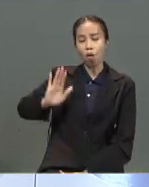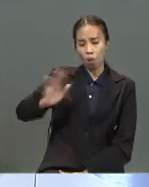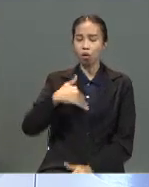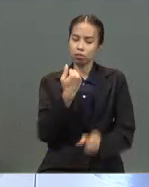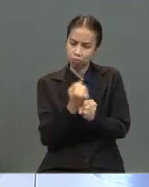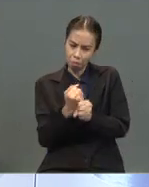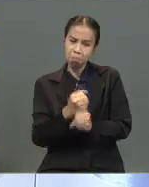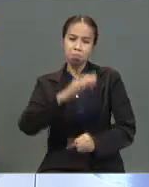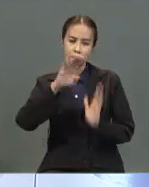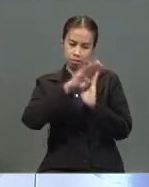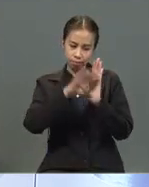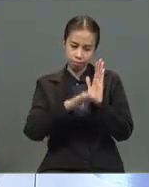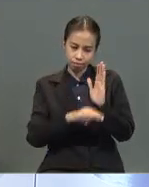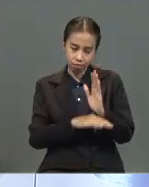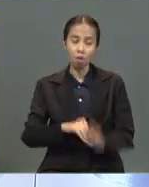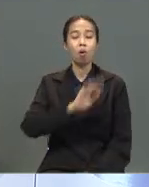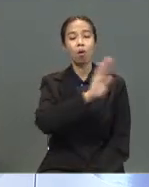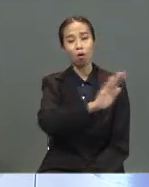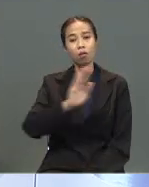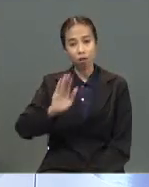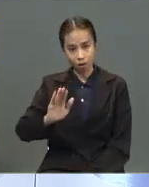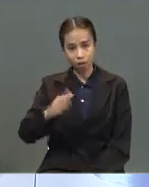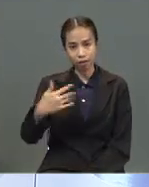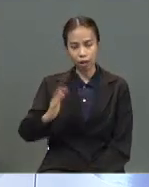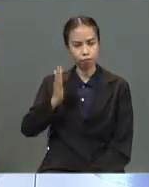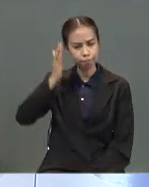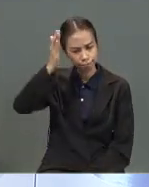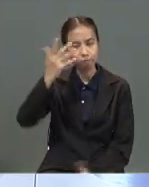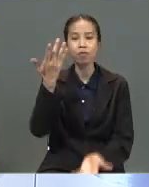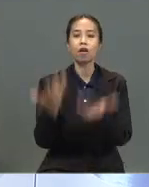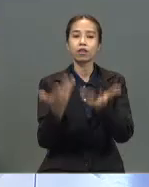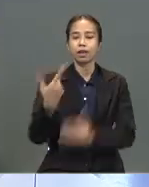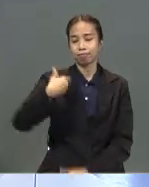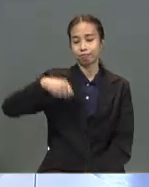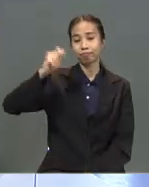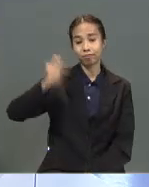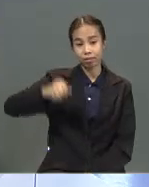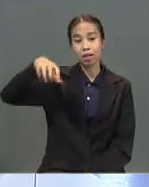ตามดำเนินคดีตามเรื่องของการดำเนินการหลังจากนี้ก็ขึ้นอยู่กับศาลว่าจะพิจารณาอย่างไรเท่านั้นเอง